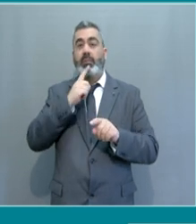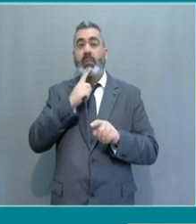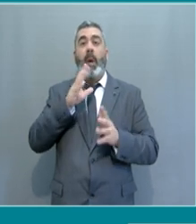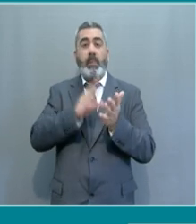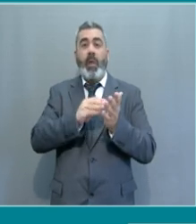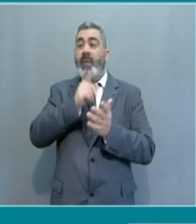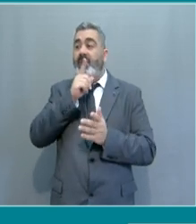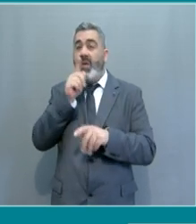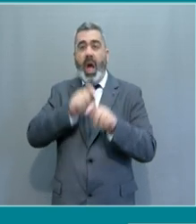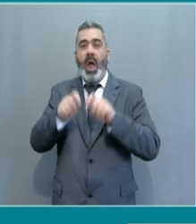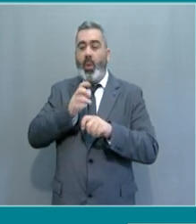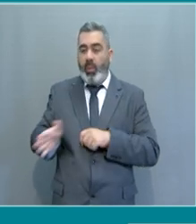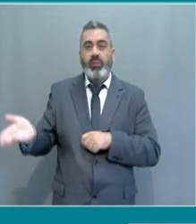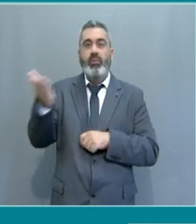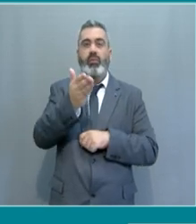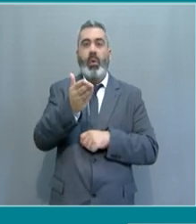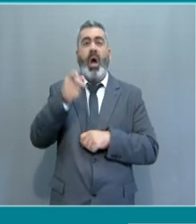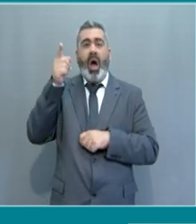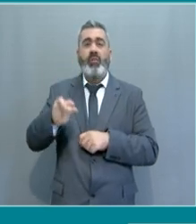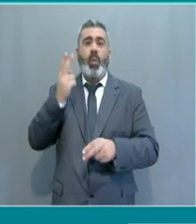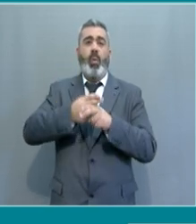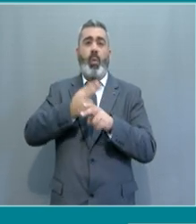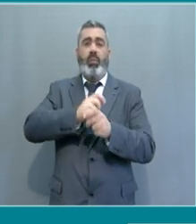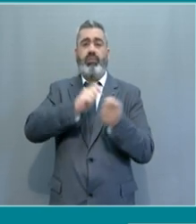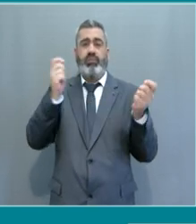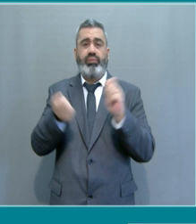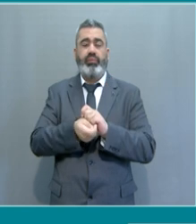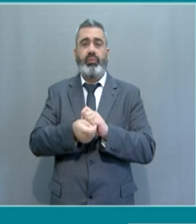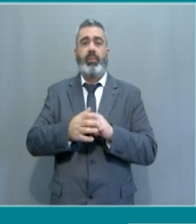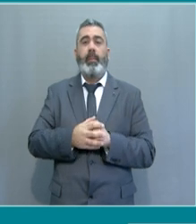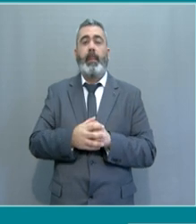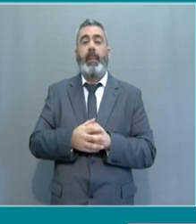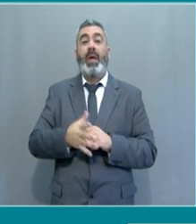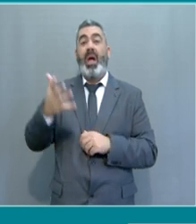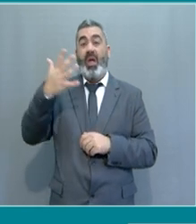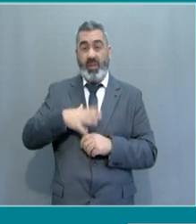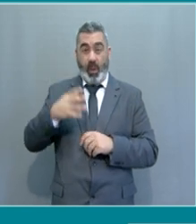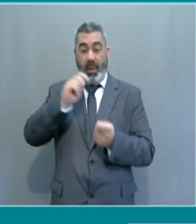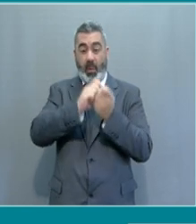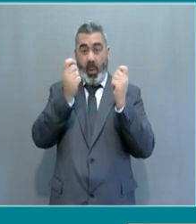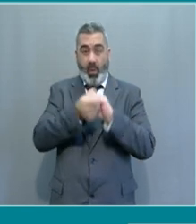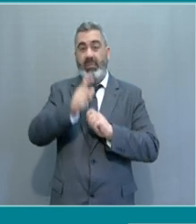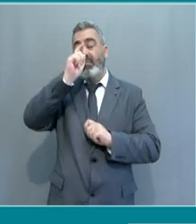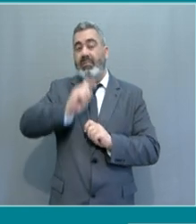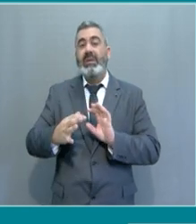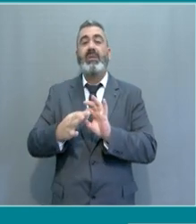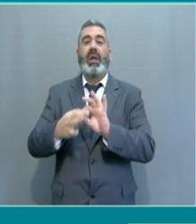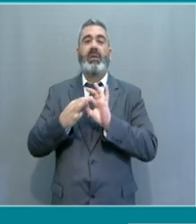της στρατηγικής. Και το τελευταίο είναι ότι για να αλλάξουμε πρέπει να συνεργαστούμε όλοι μαζί.